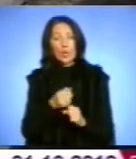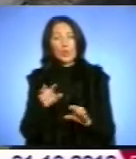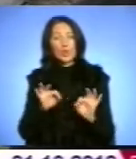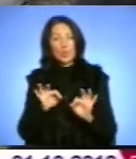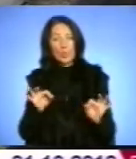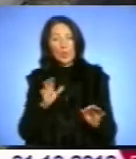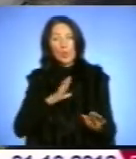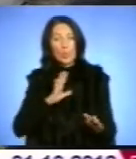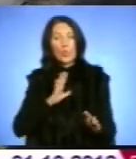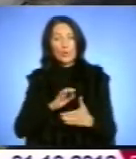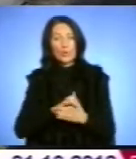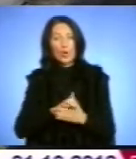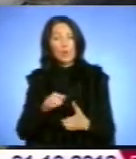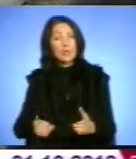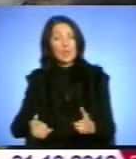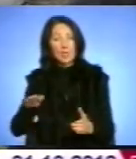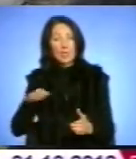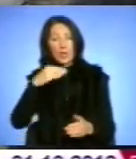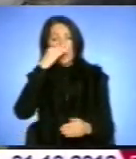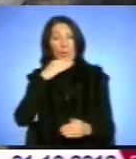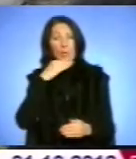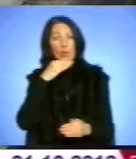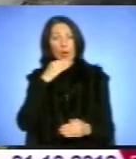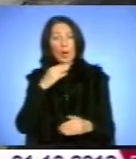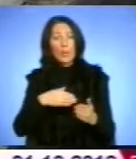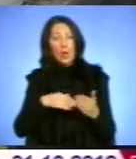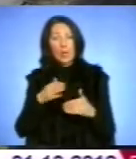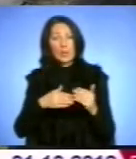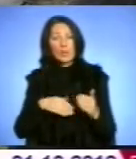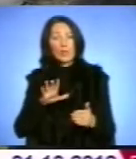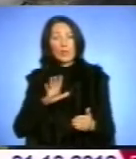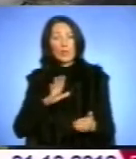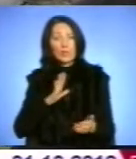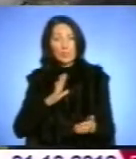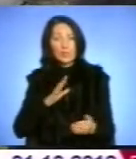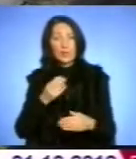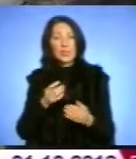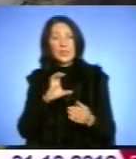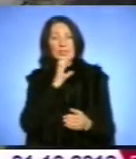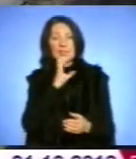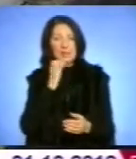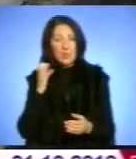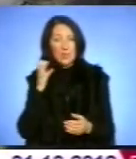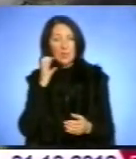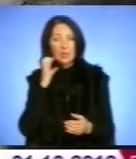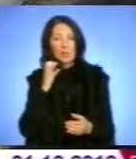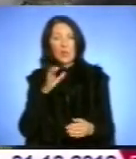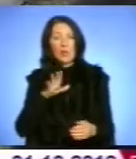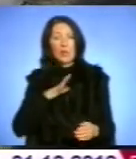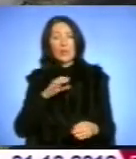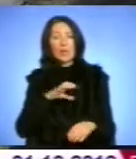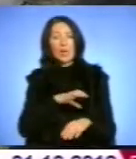самого дитинства. Ну, батько, практично відбувши Сибір, відбувши